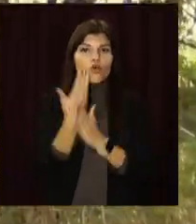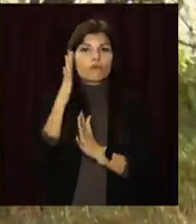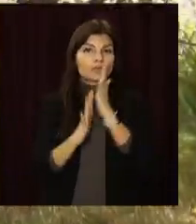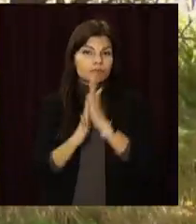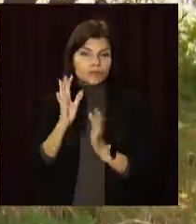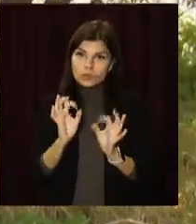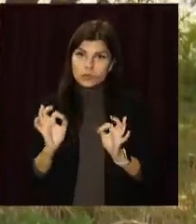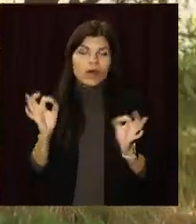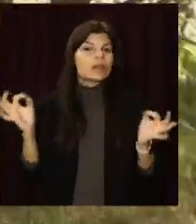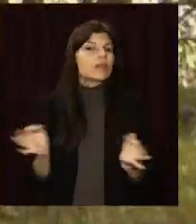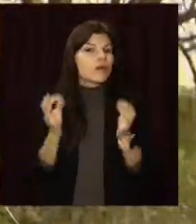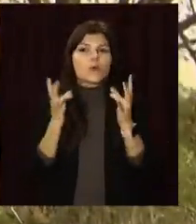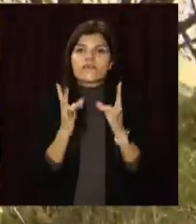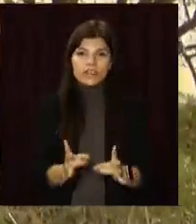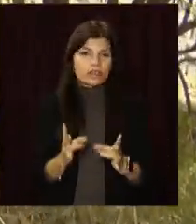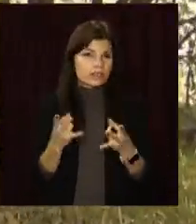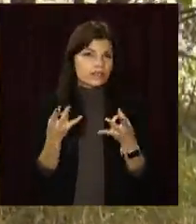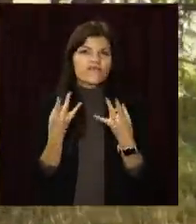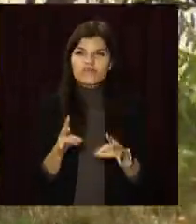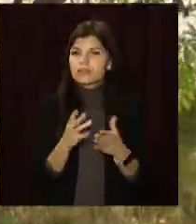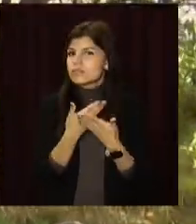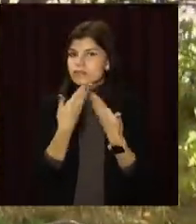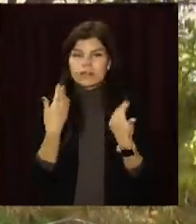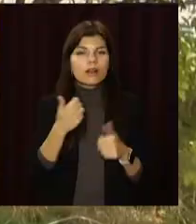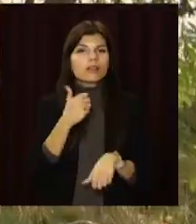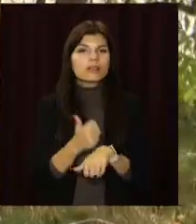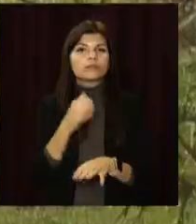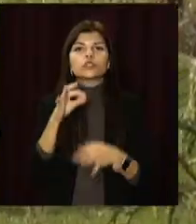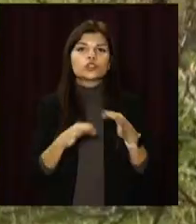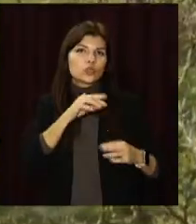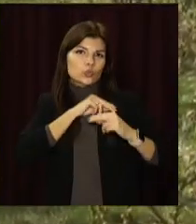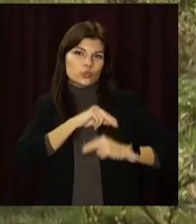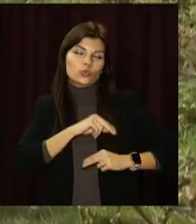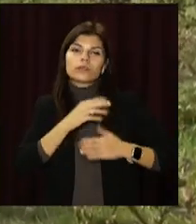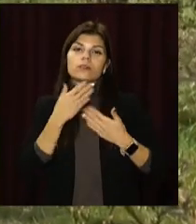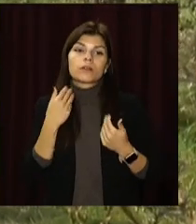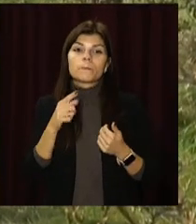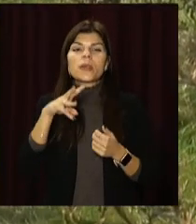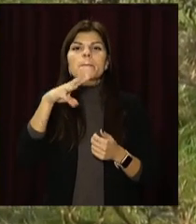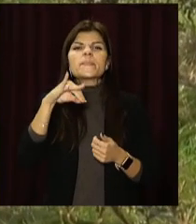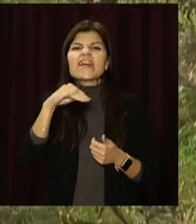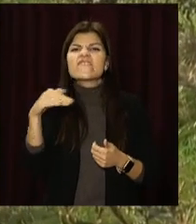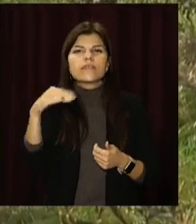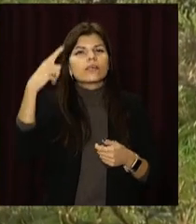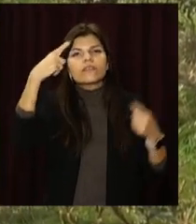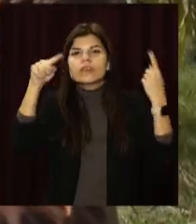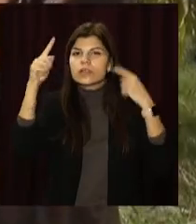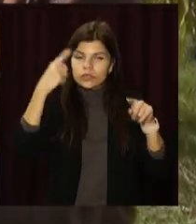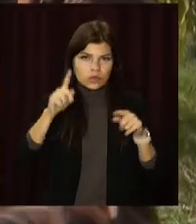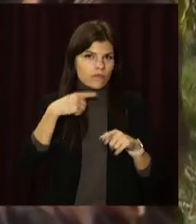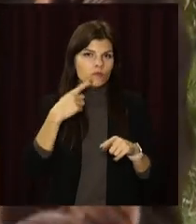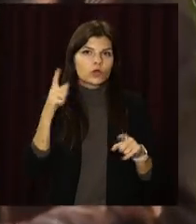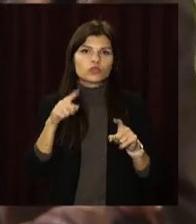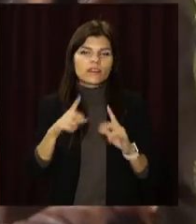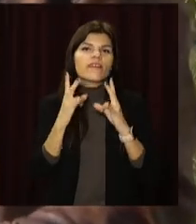рослини. Ніякої шкоди цим рослинам і ніякого, головне, зайвого труда. Міфом про те, що листя шкодить рослинам та ґрунту,